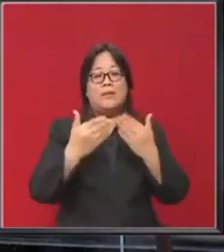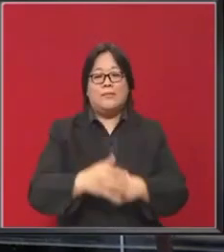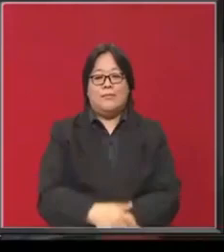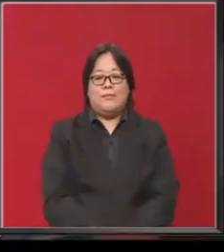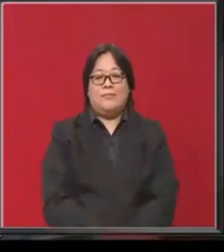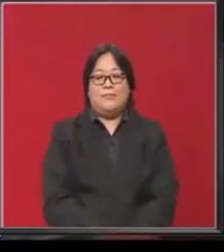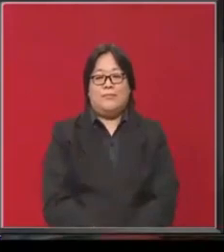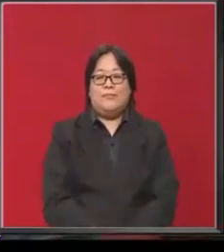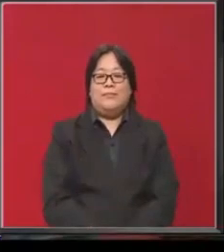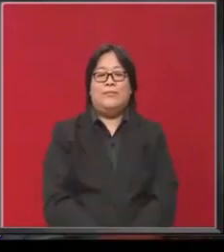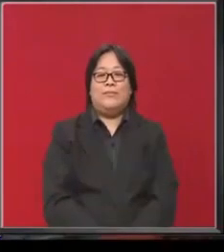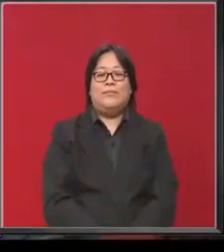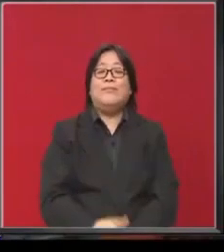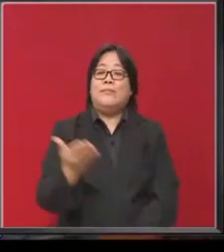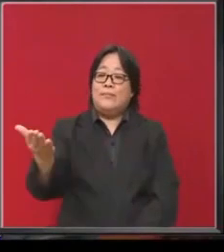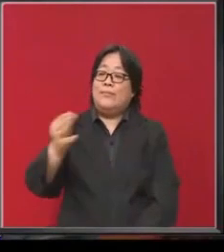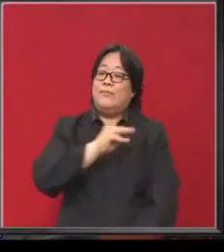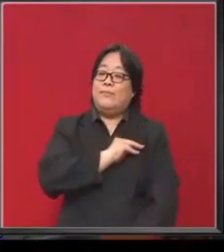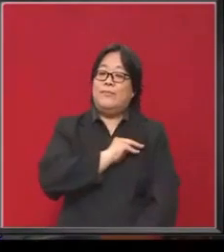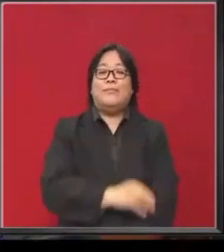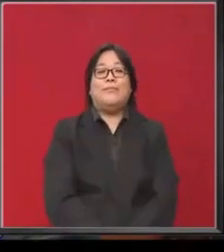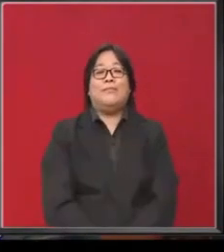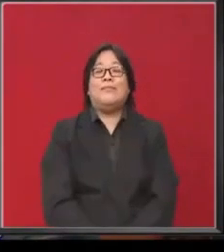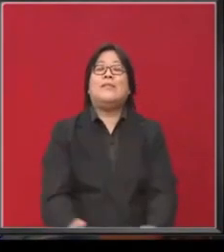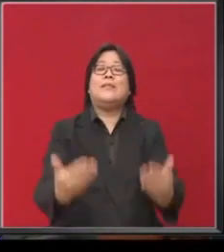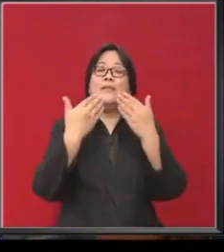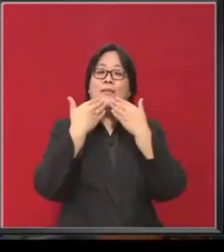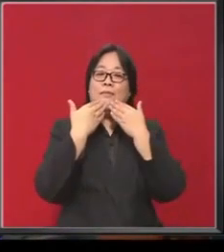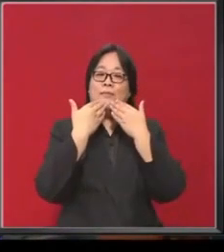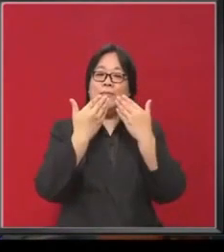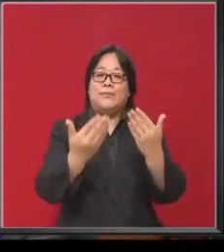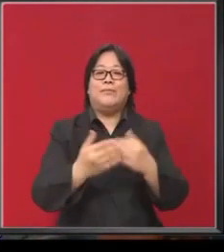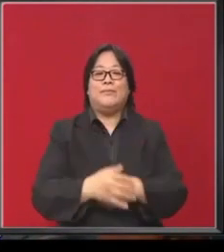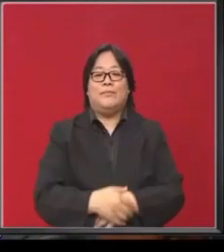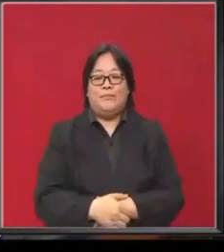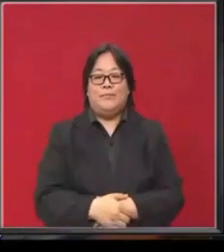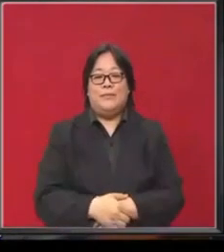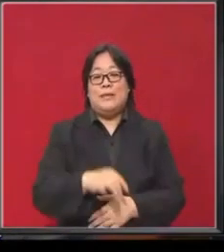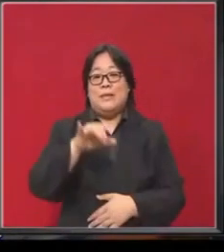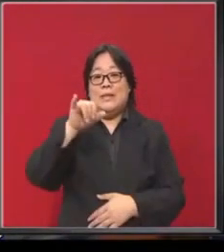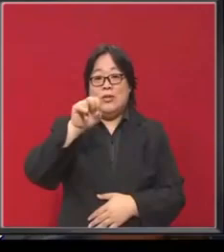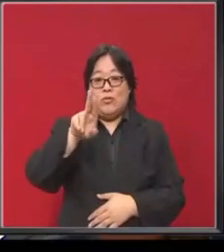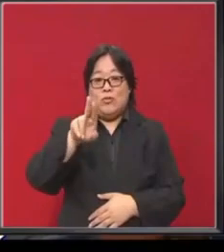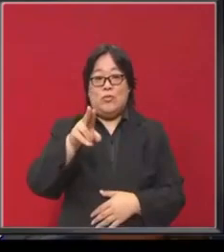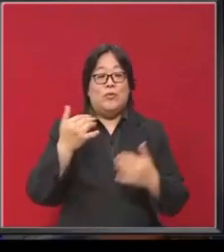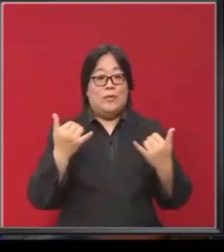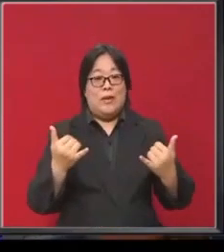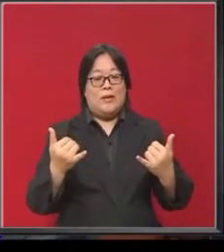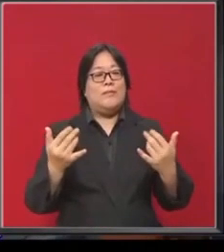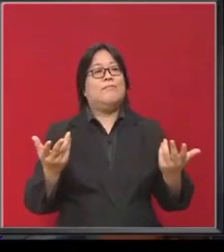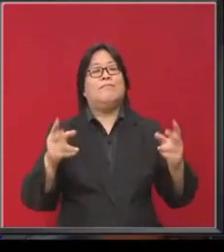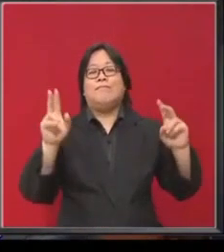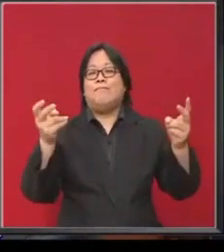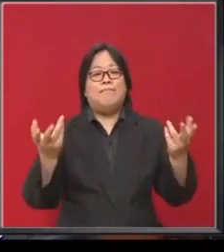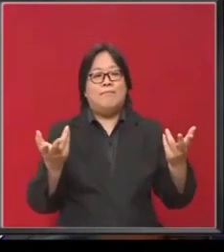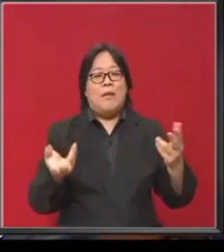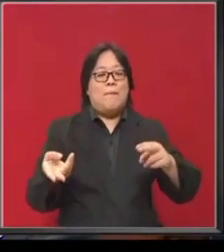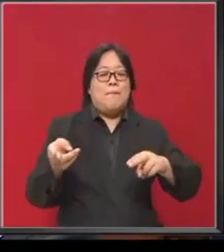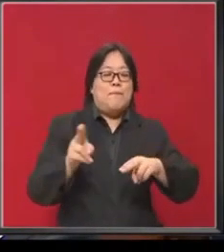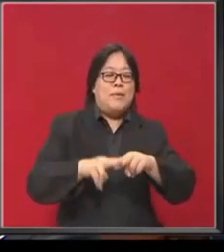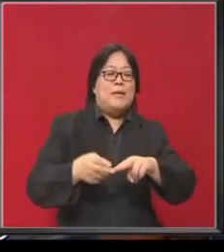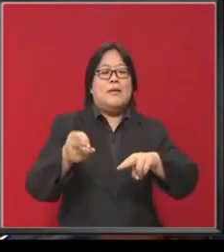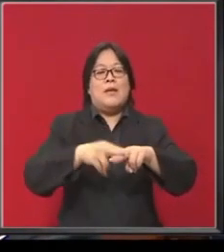Tasya cuaca isu yang bangkit sekali elah peningkatan